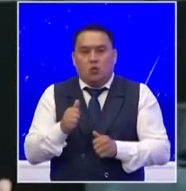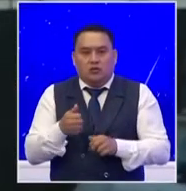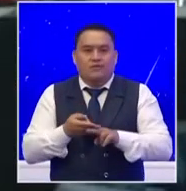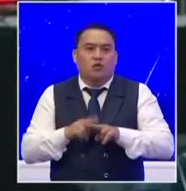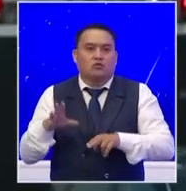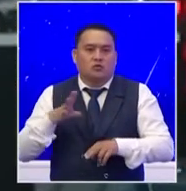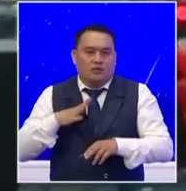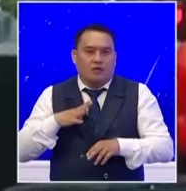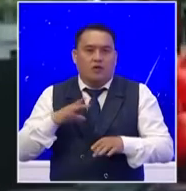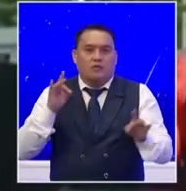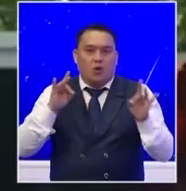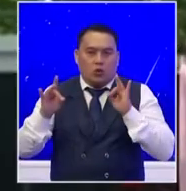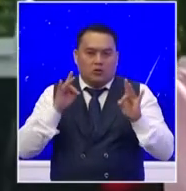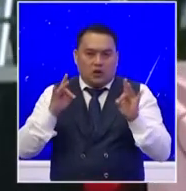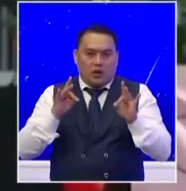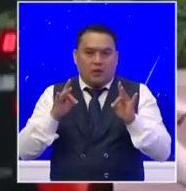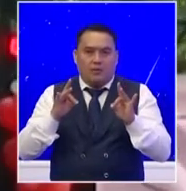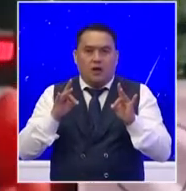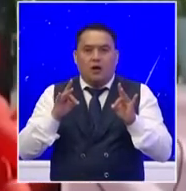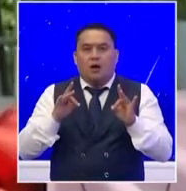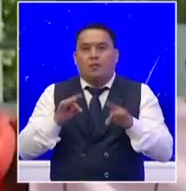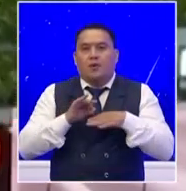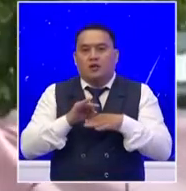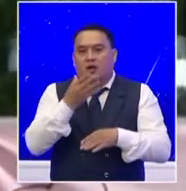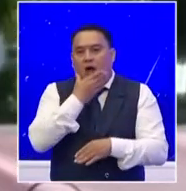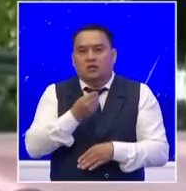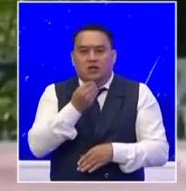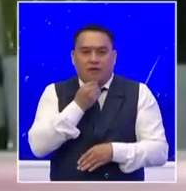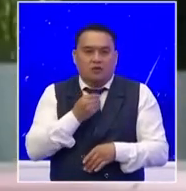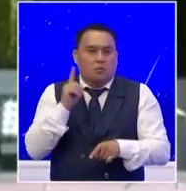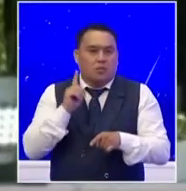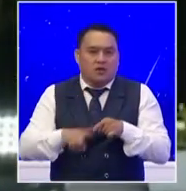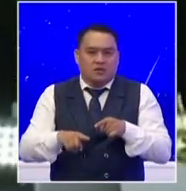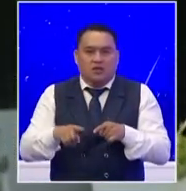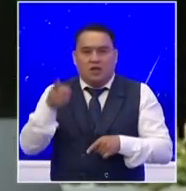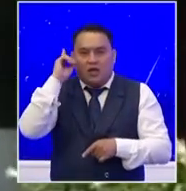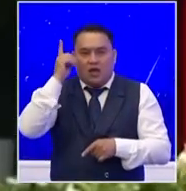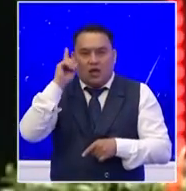клаксоны в ключевые моменты церемонии. Последняя прошла очень красиво и очень быстро.